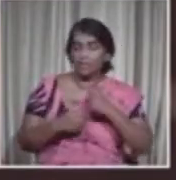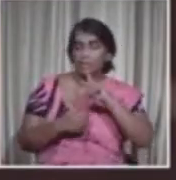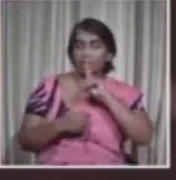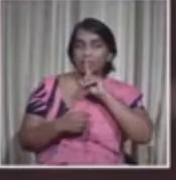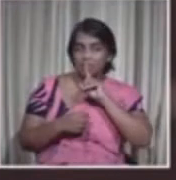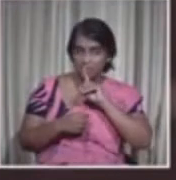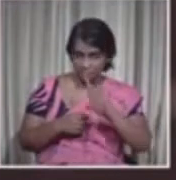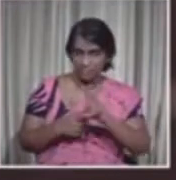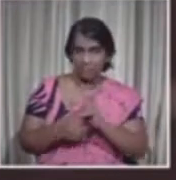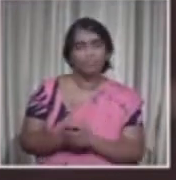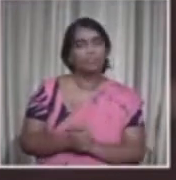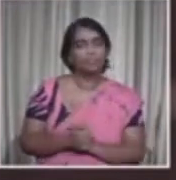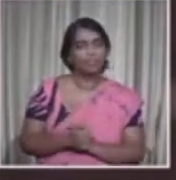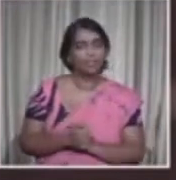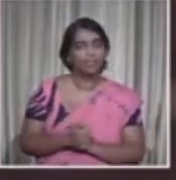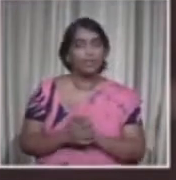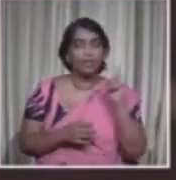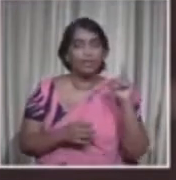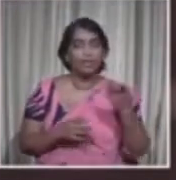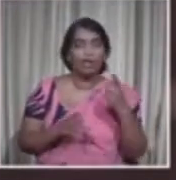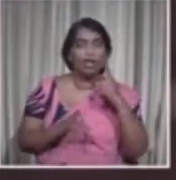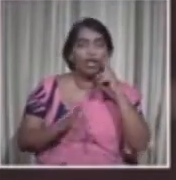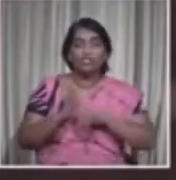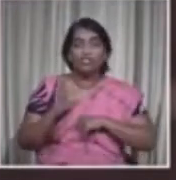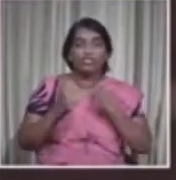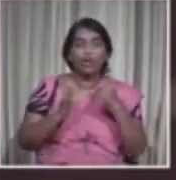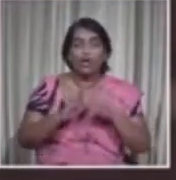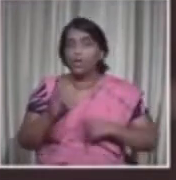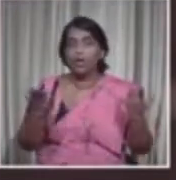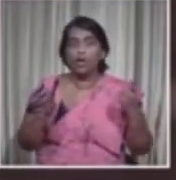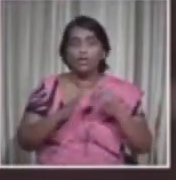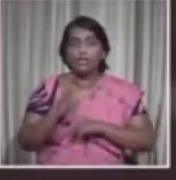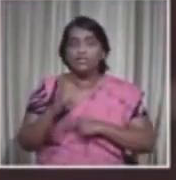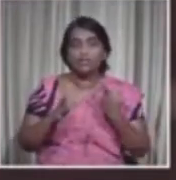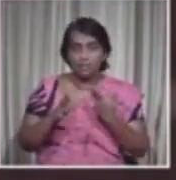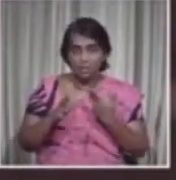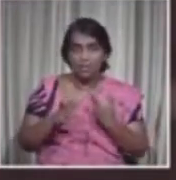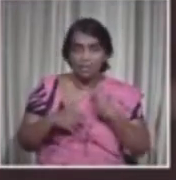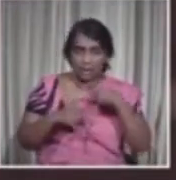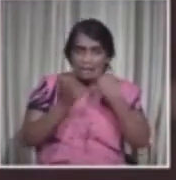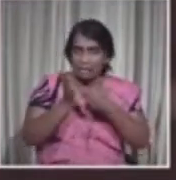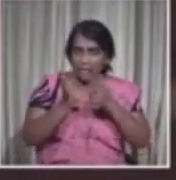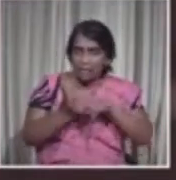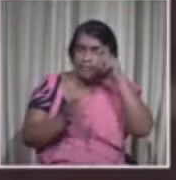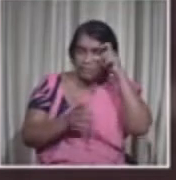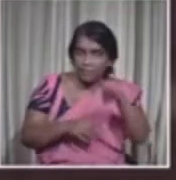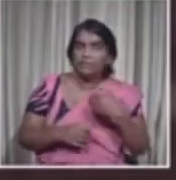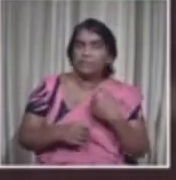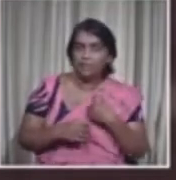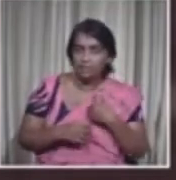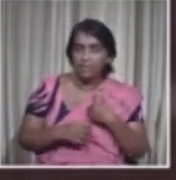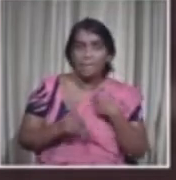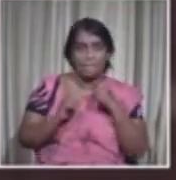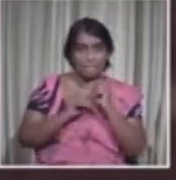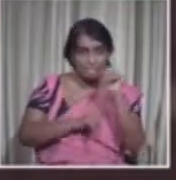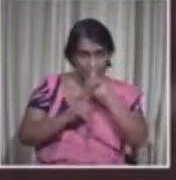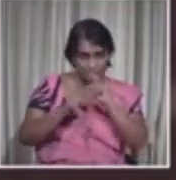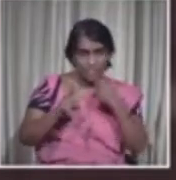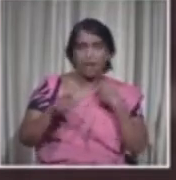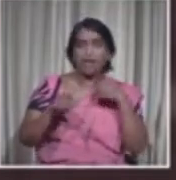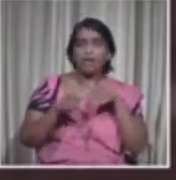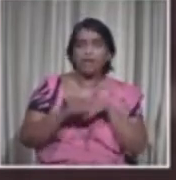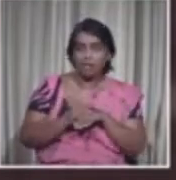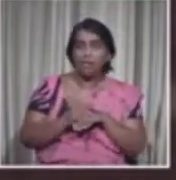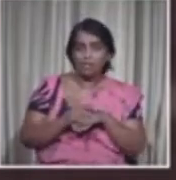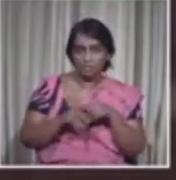පස්සේ එතන හිටපයි ඇව්වේ කෝ ජොනියා කියෝ කියලා. මං දැකලා ආයි වෙකේ. මම පාර්ලිමේන්තුවේදී ගියා. හැබැයි